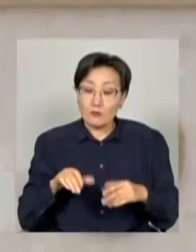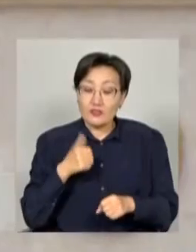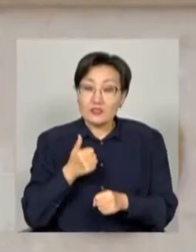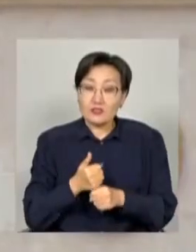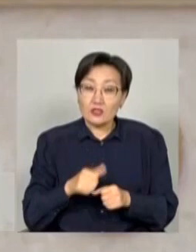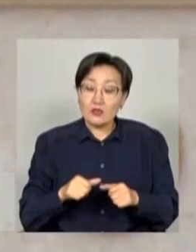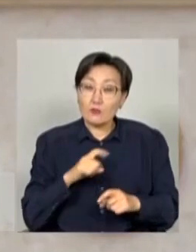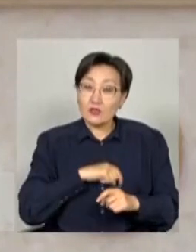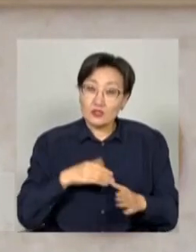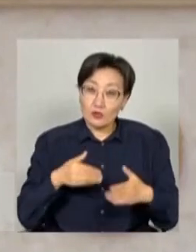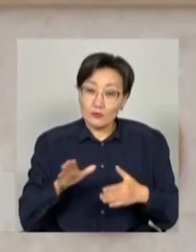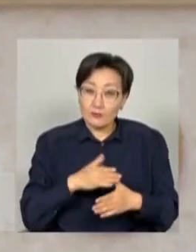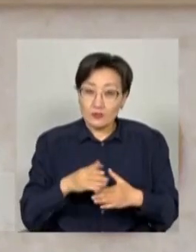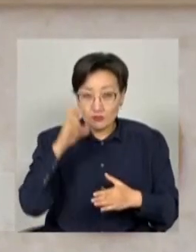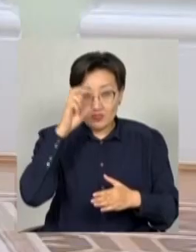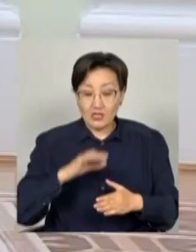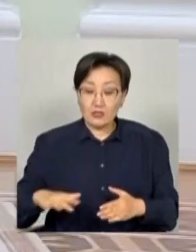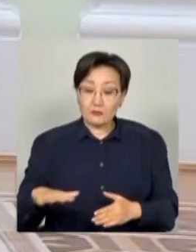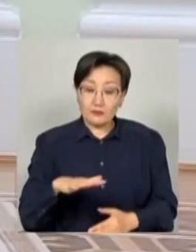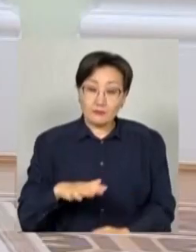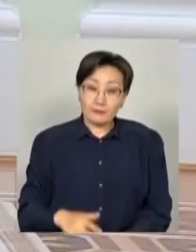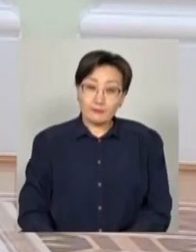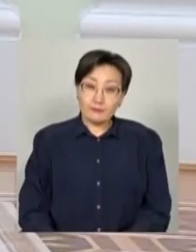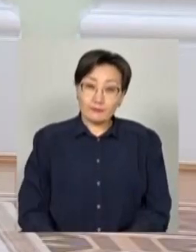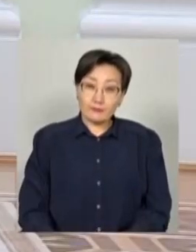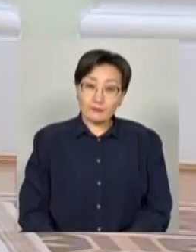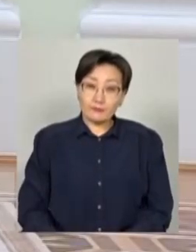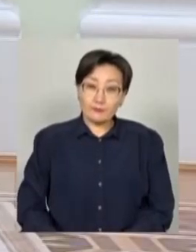особый характер отношений между странами.